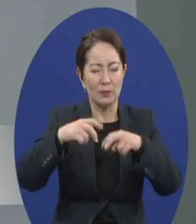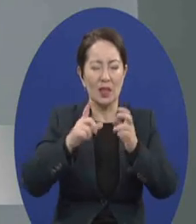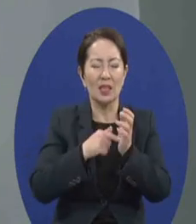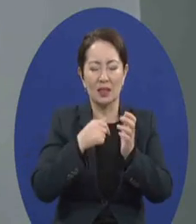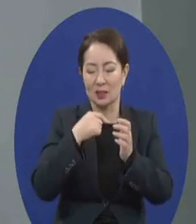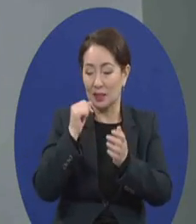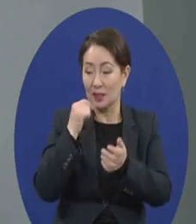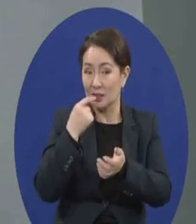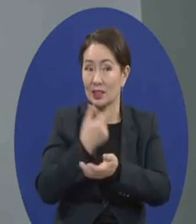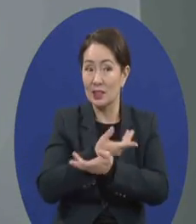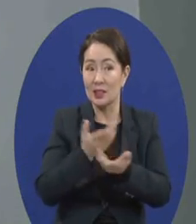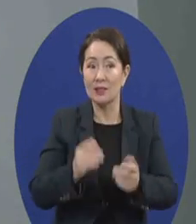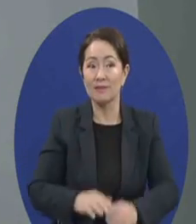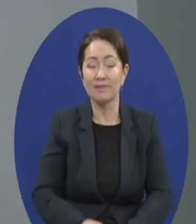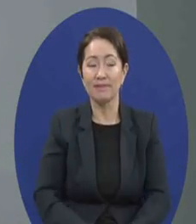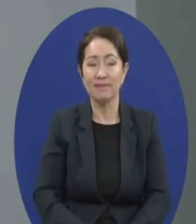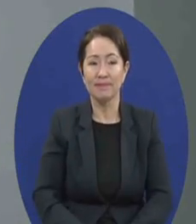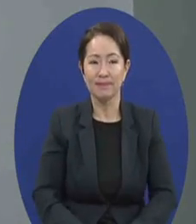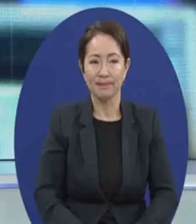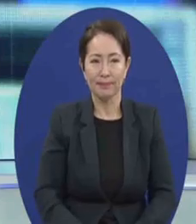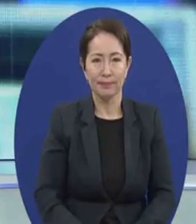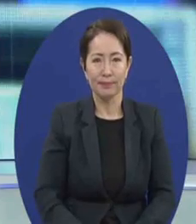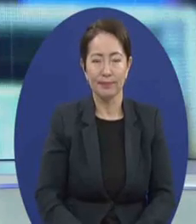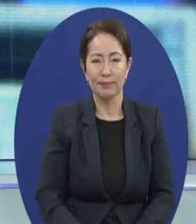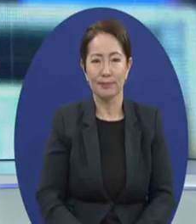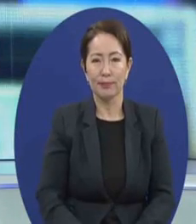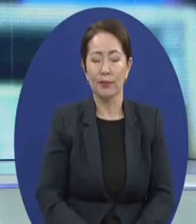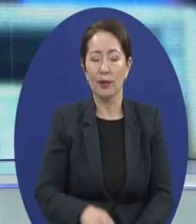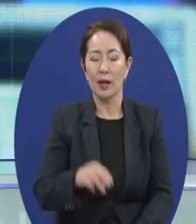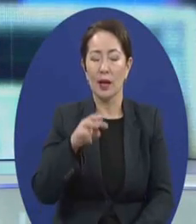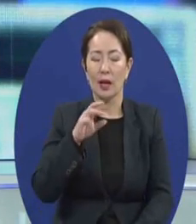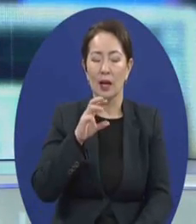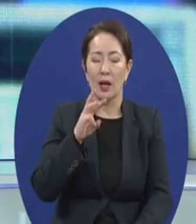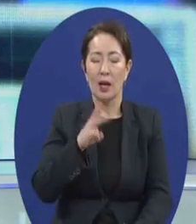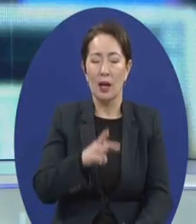байгааг хэллээ. MCS Group-с өнөөдөр